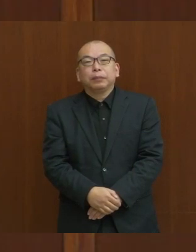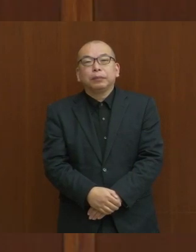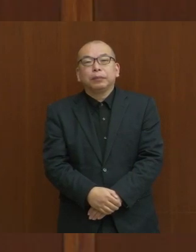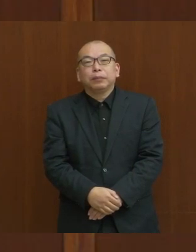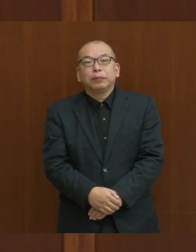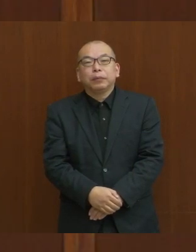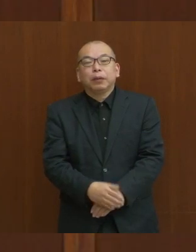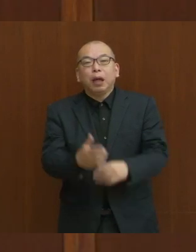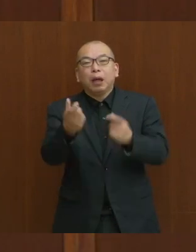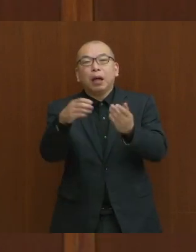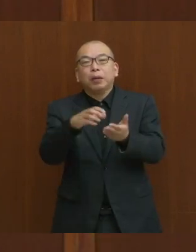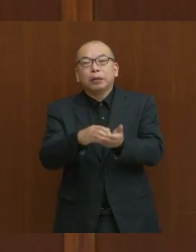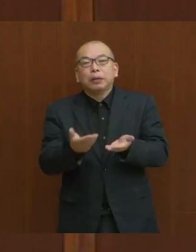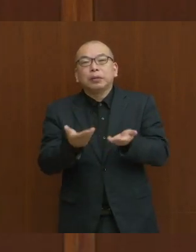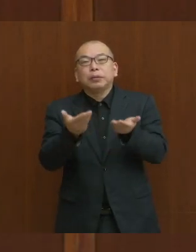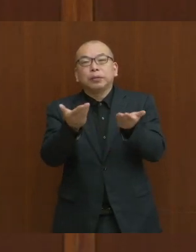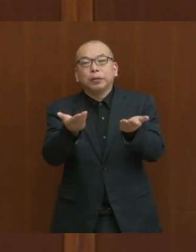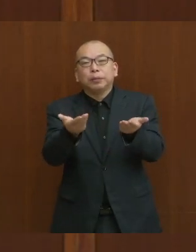学域授与。